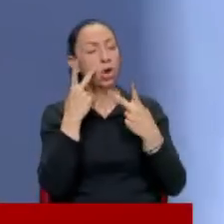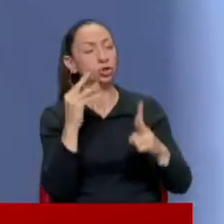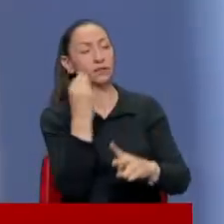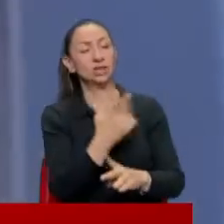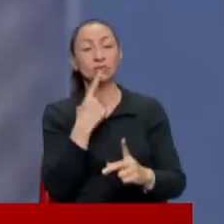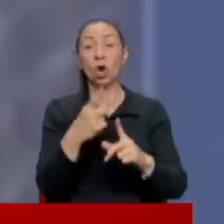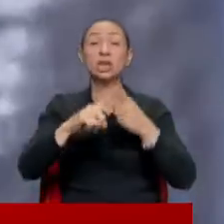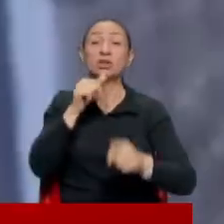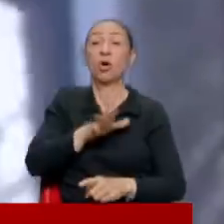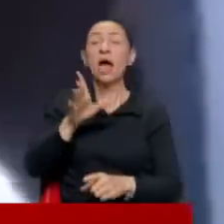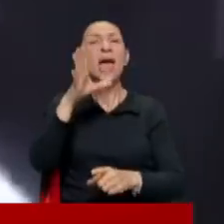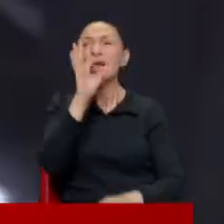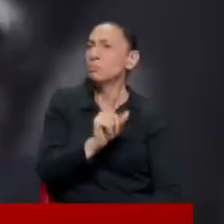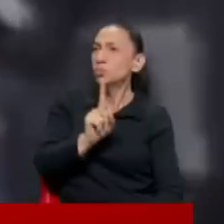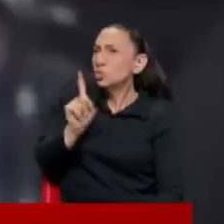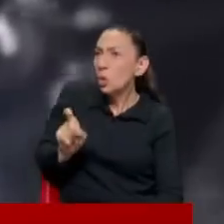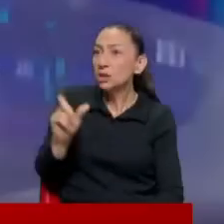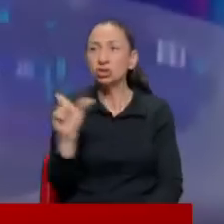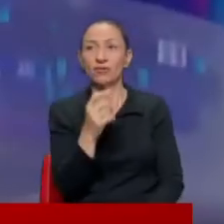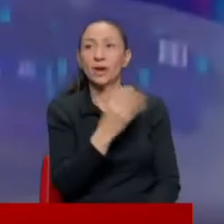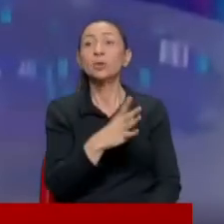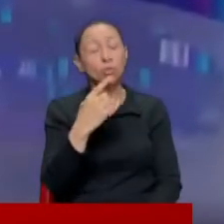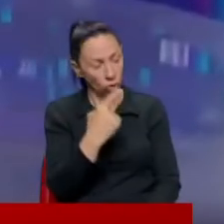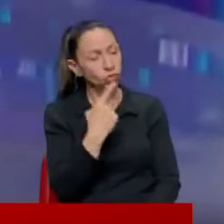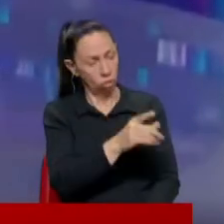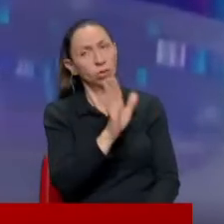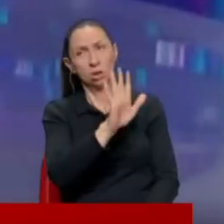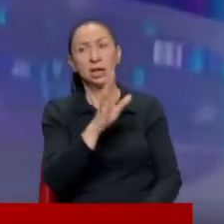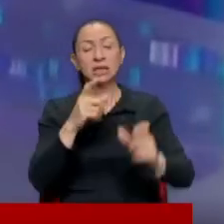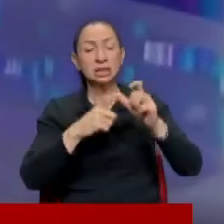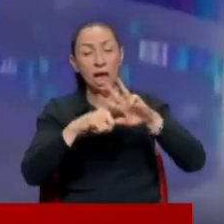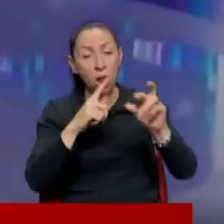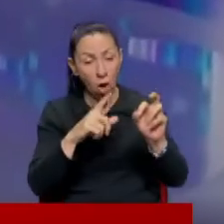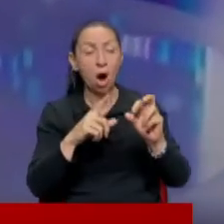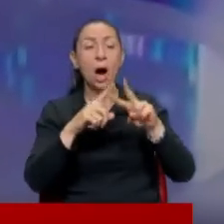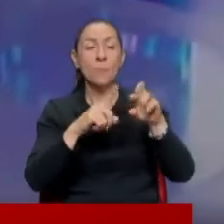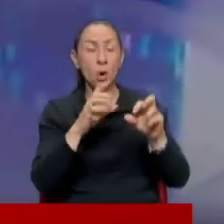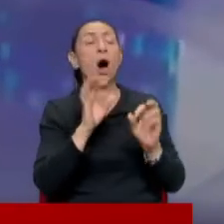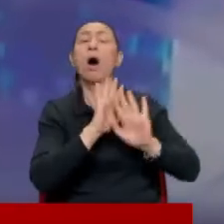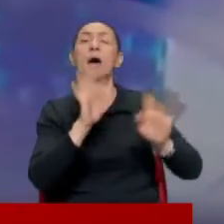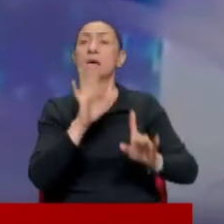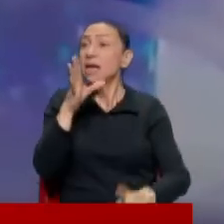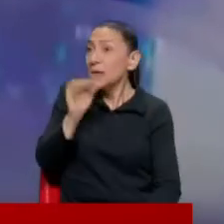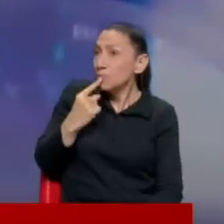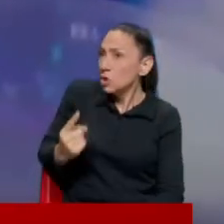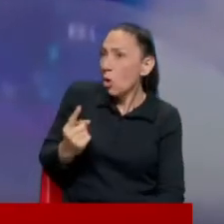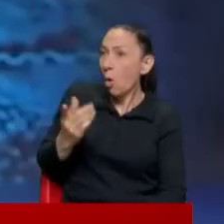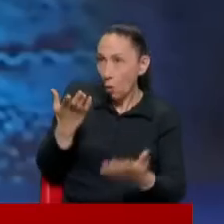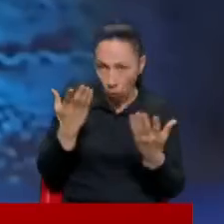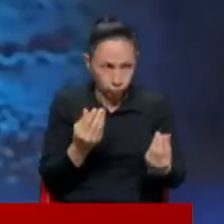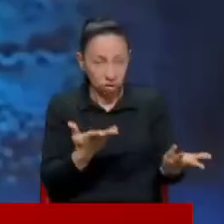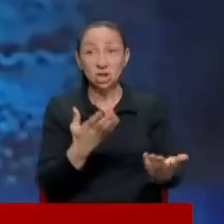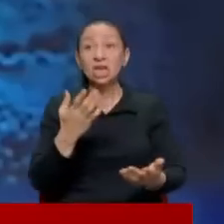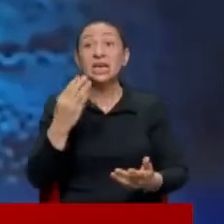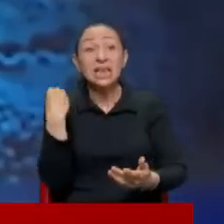söylüyor dedi. Kim söylüyor sorusuna yanıt veremedi. Diyor. Selo'ya da APO'ya da. Hayır. Bir kere. Kim diyor efendim? Bak, olur mu canım?